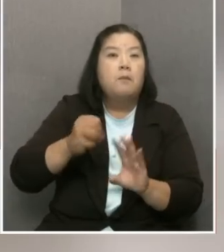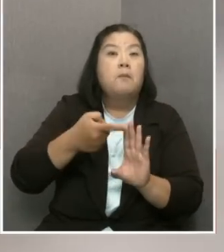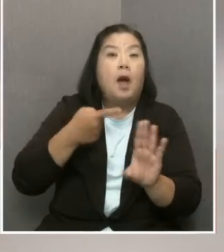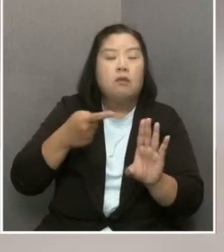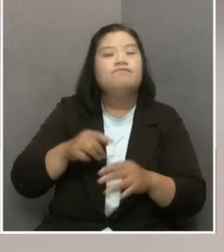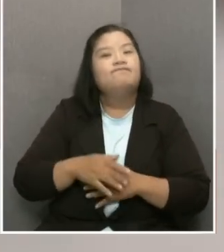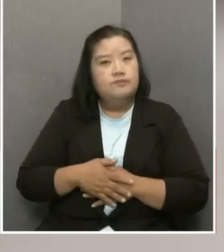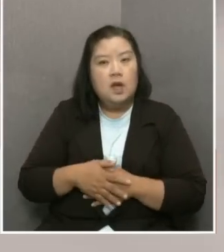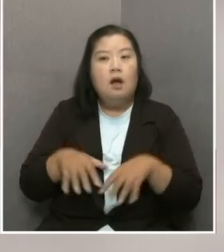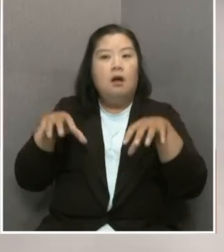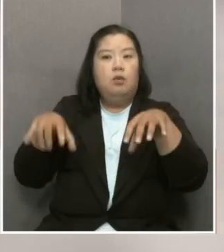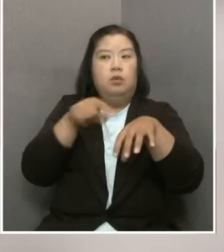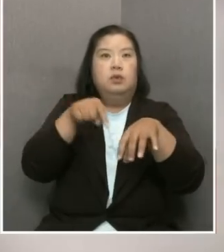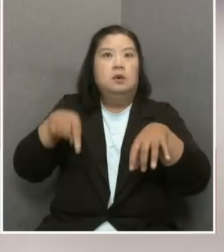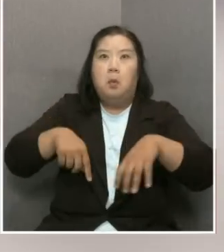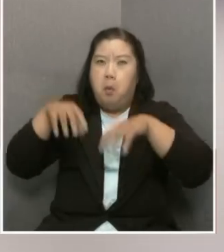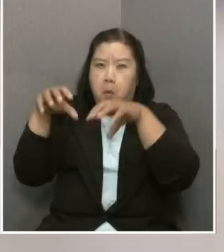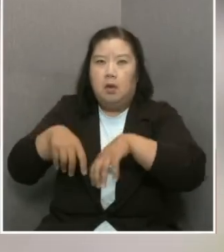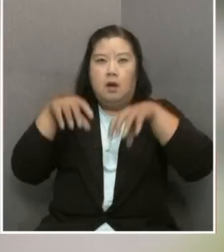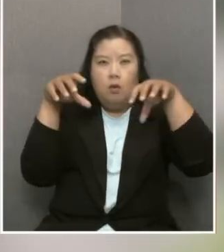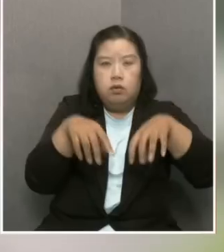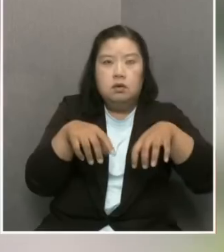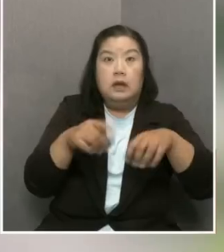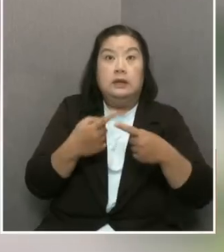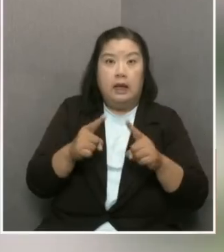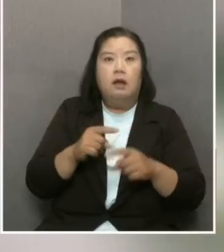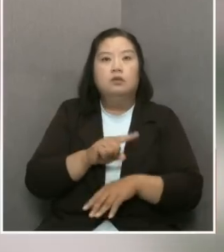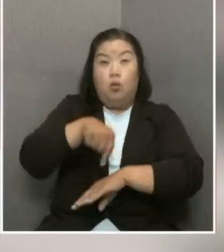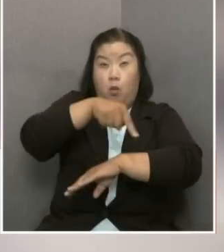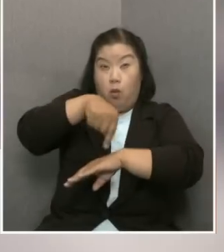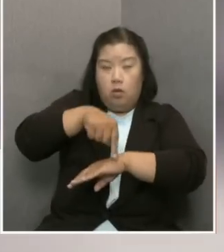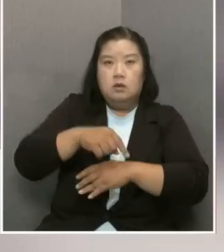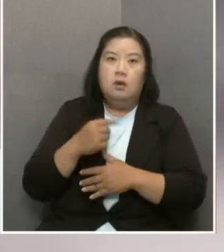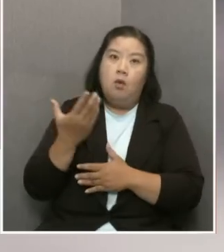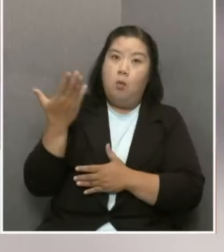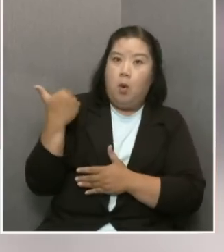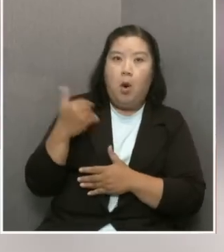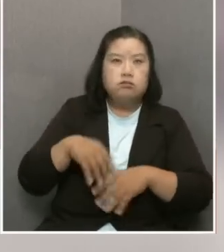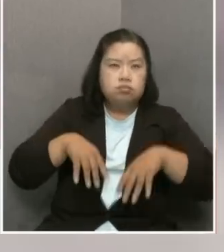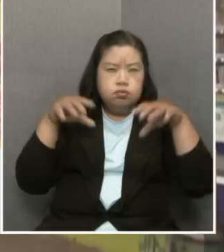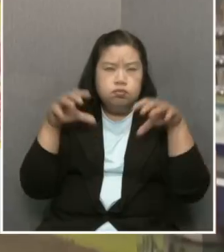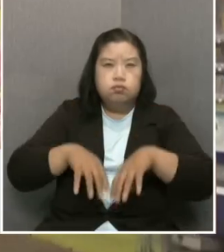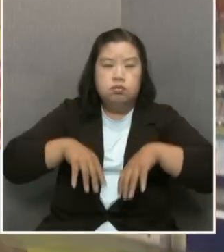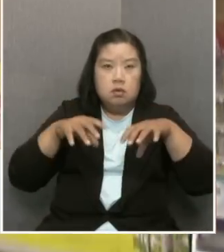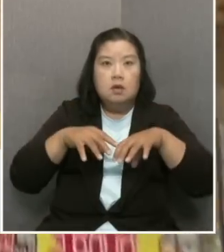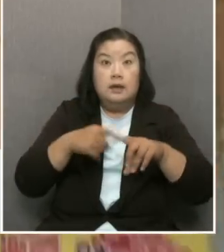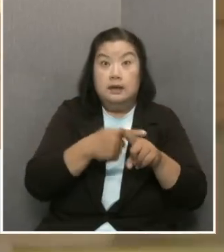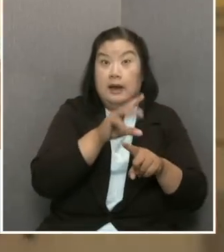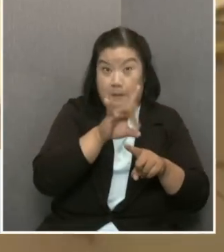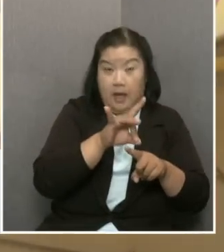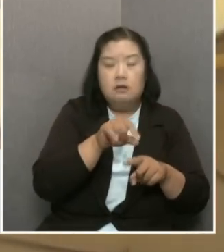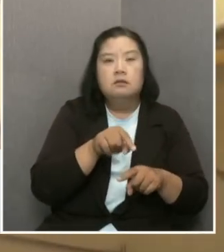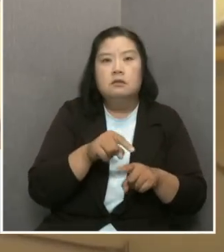ดนี้นะคะเกิดฝนตกหนักสุดค่ะโดยฝนที่ตกไม่กี่ชั่วโมงเมื่อวานนี้สูงกว่าปริมาณฝนเฉลี่ยทั้งเดือนสิงหาค